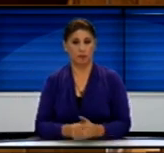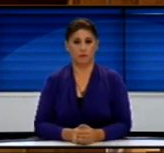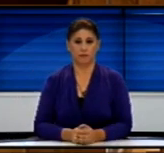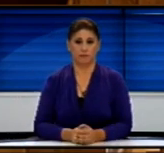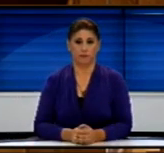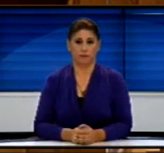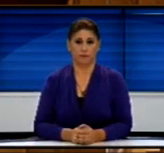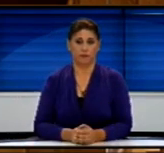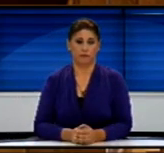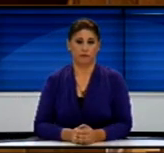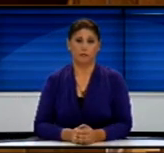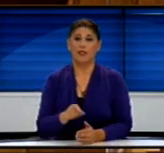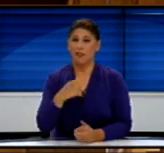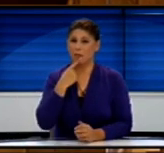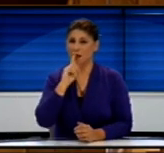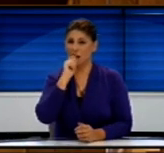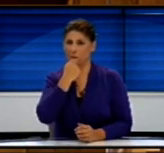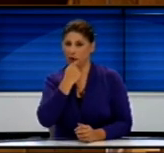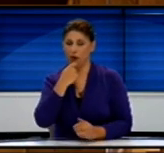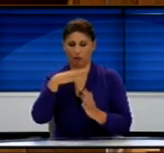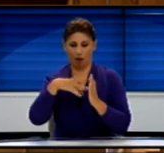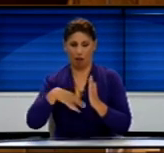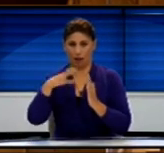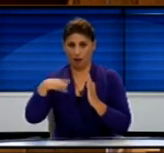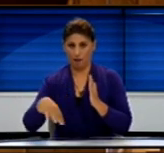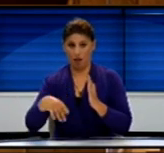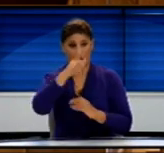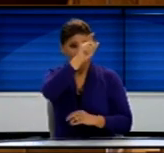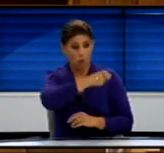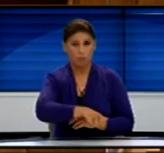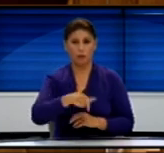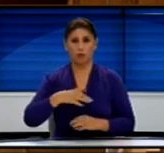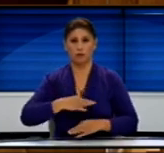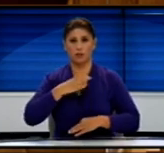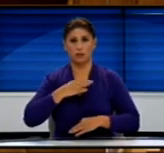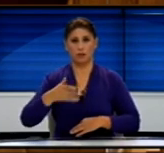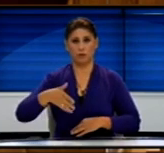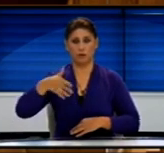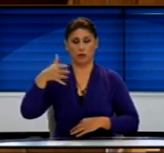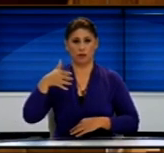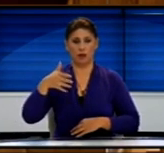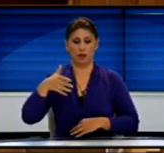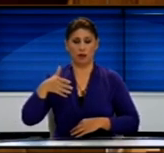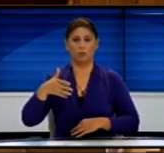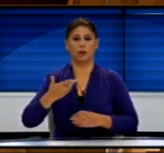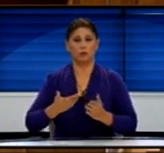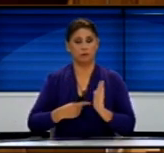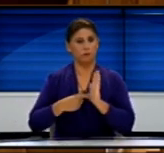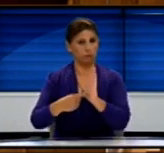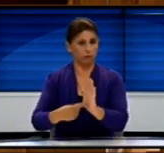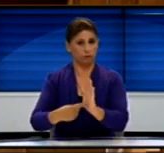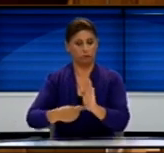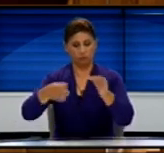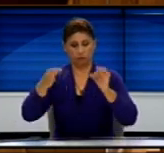επειδή μιλάτε για απόρριτα έγγραφα, εσείς ο ίδιος κύριε Μητσοτάκη σήμερα είπατε ότι θα προσκομίσετε το απόρριτο